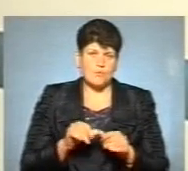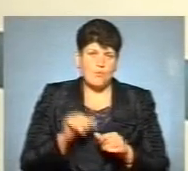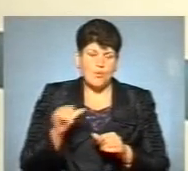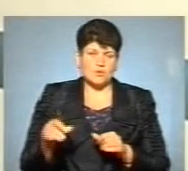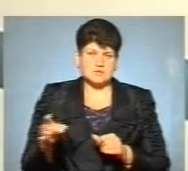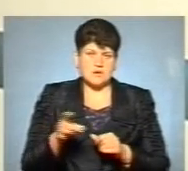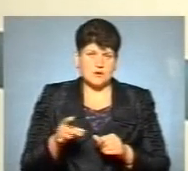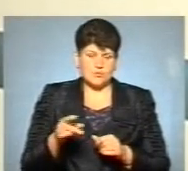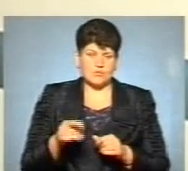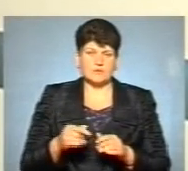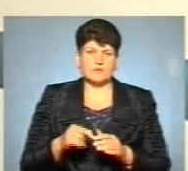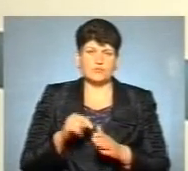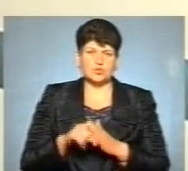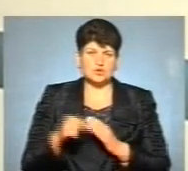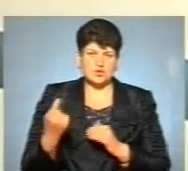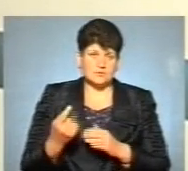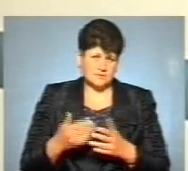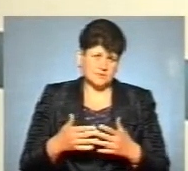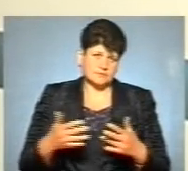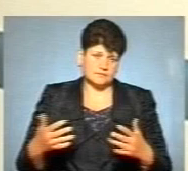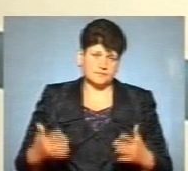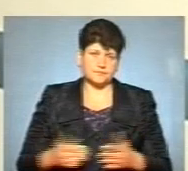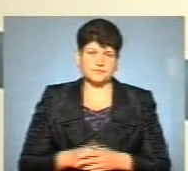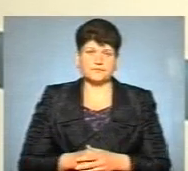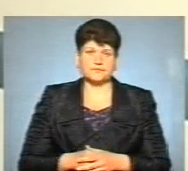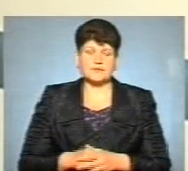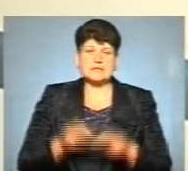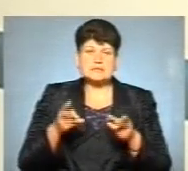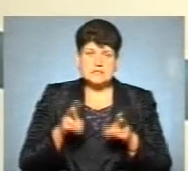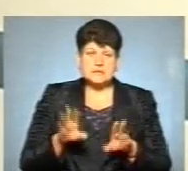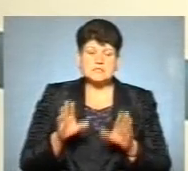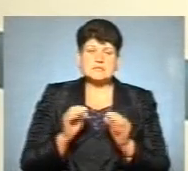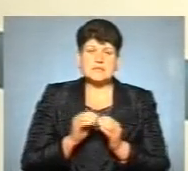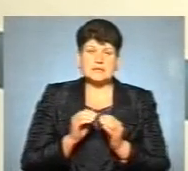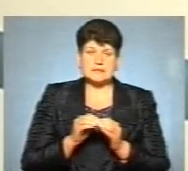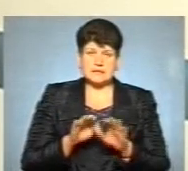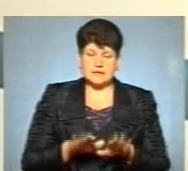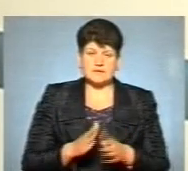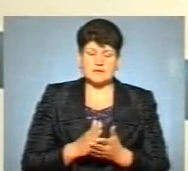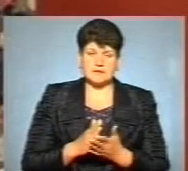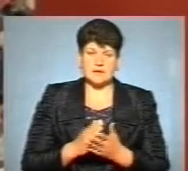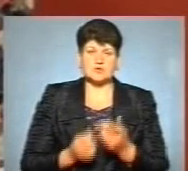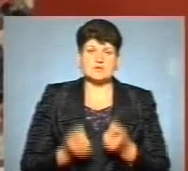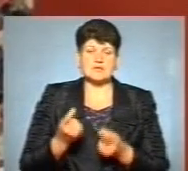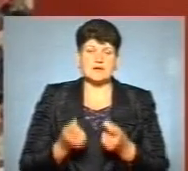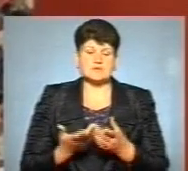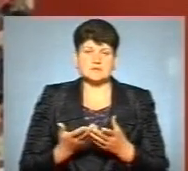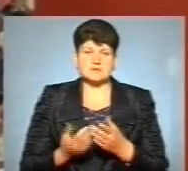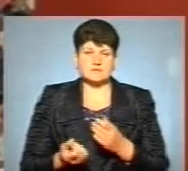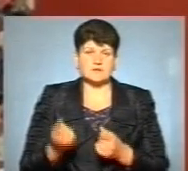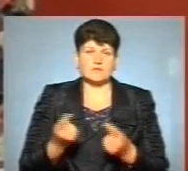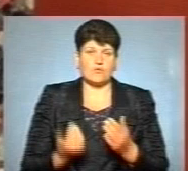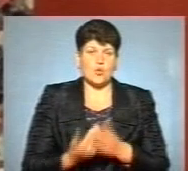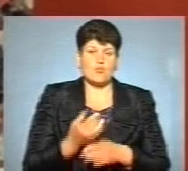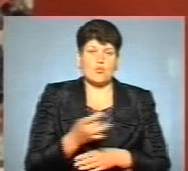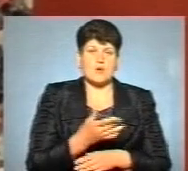по внутрішній області і такі от інші заходи. Залишиться на тому рівні, який він зараз є. А якщо буде з'являтися якийсь спалах в новому